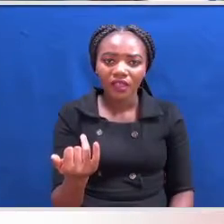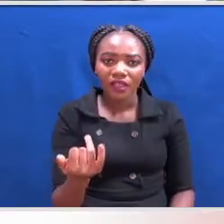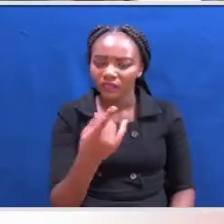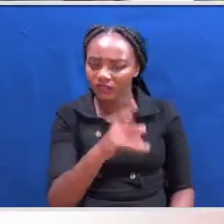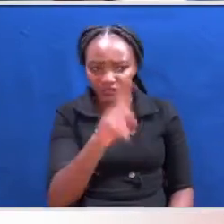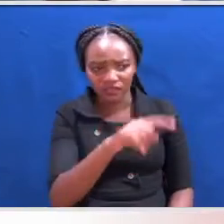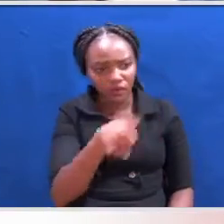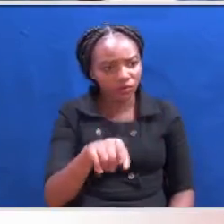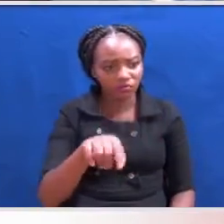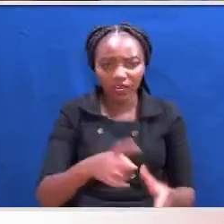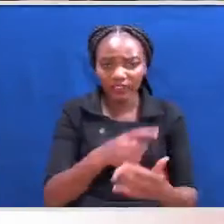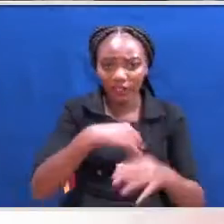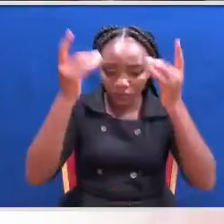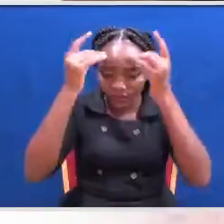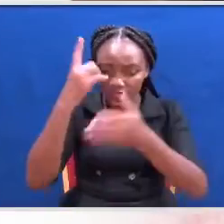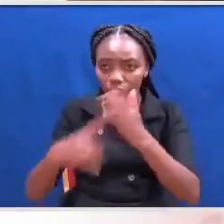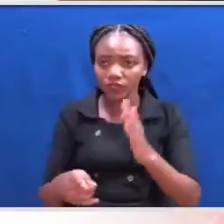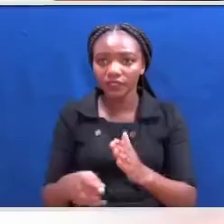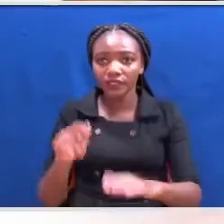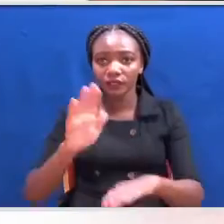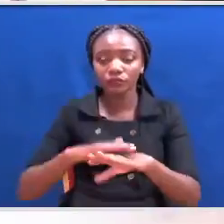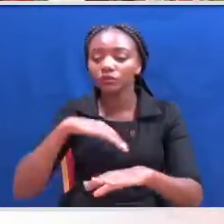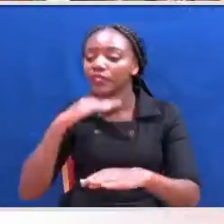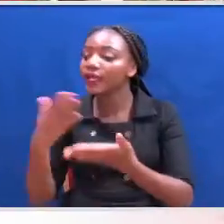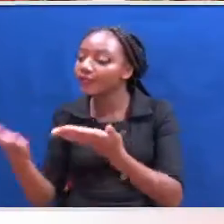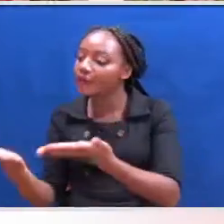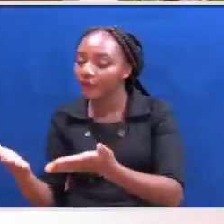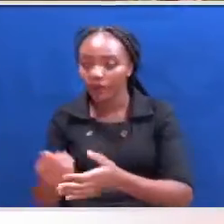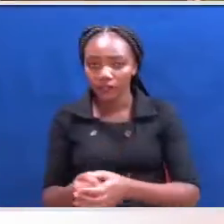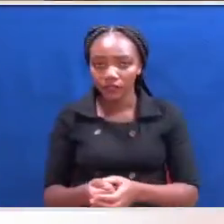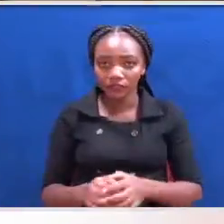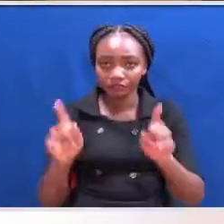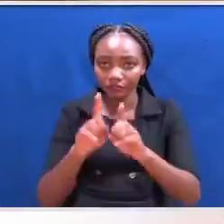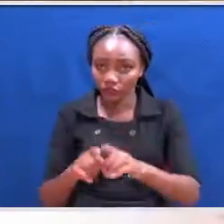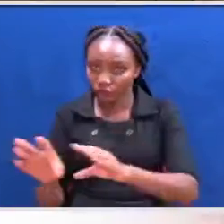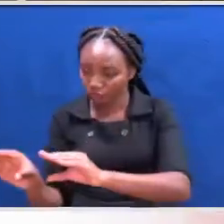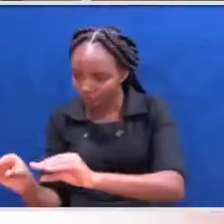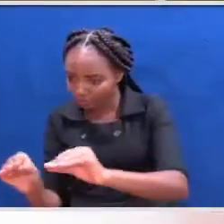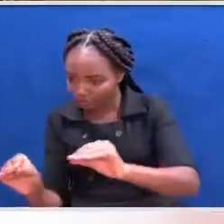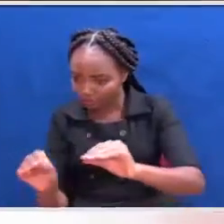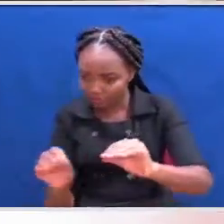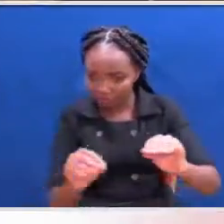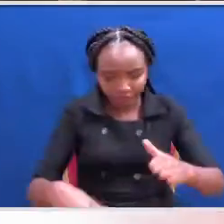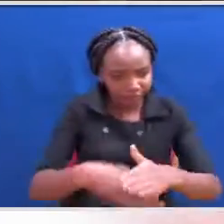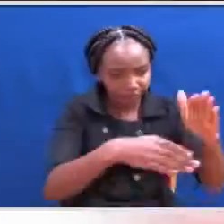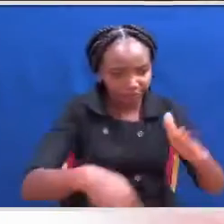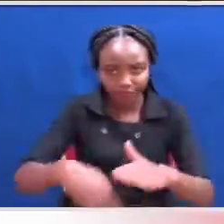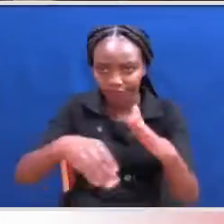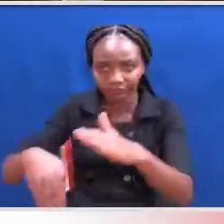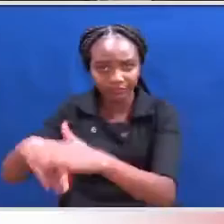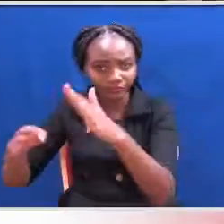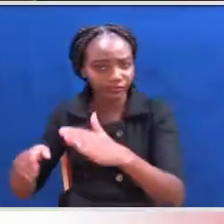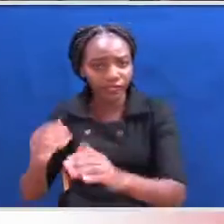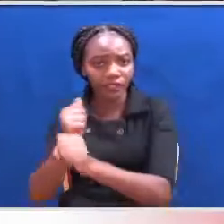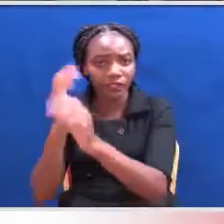sisi tumeonelea, afadhali tukufia huku wanachipa damu. Wakiamlisha madereva wa matinga haya kuondoka na kuchimba mitaro katika